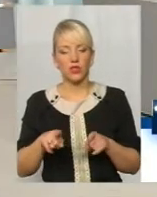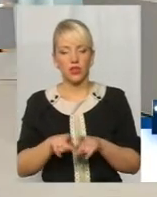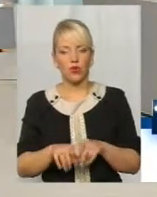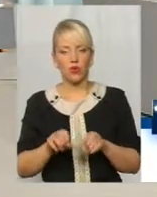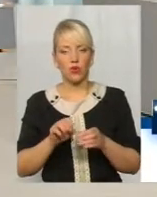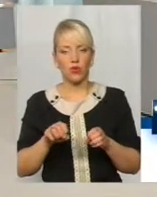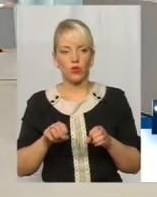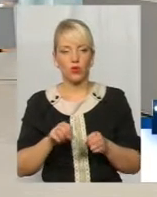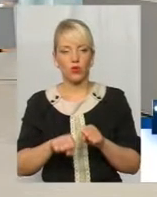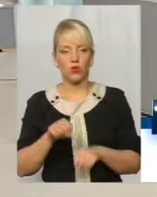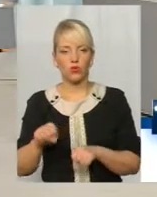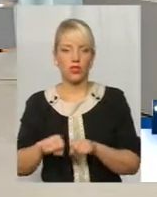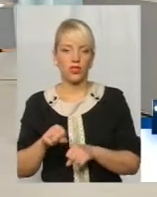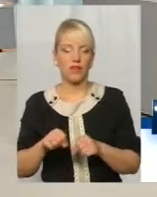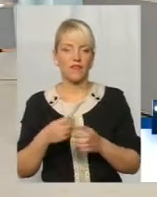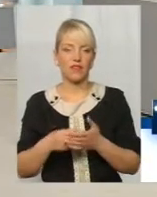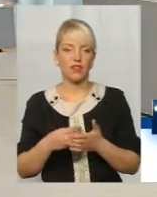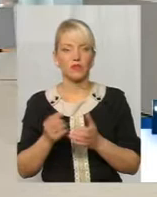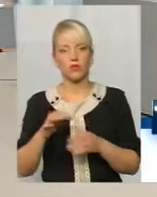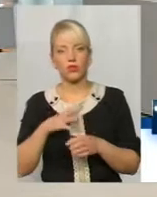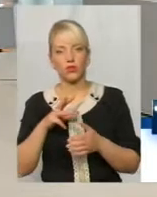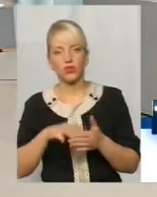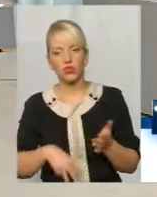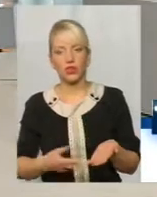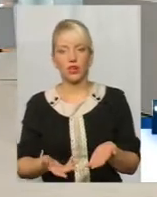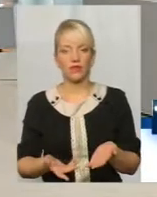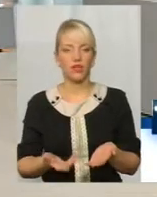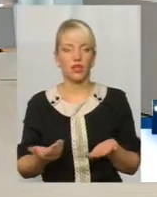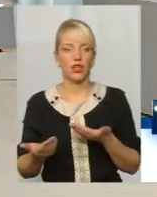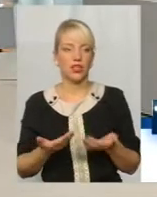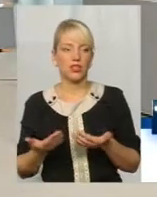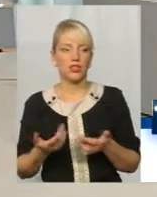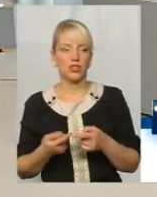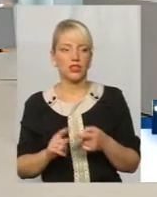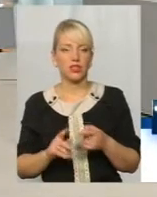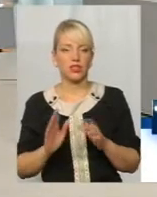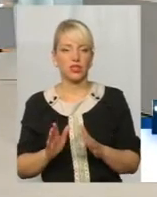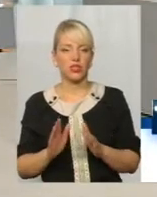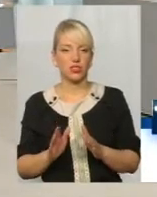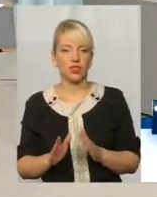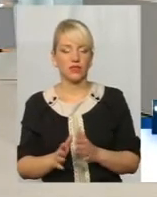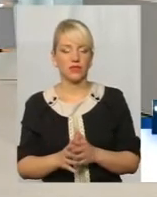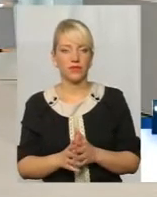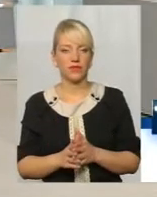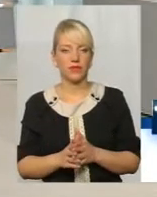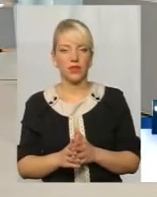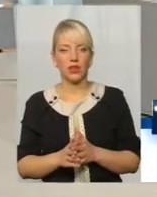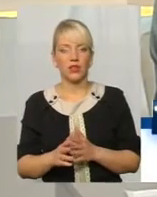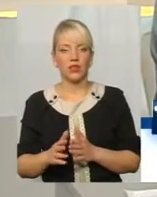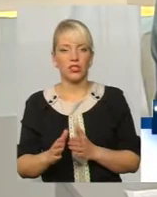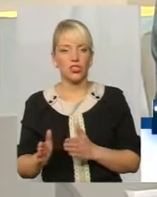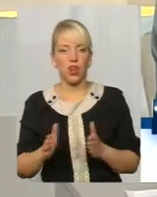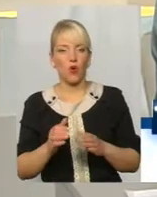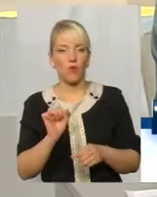собою фінансові покарання? Тобто штрафи якісь? Чи це лише от шляхом блокування і